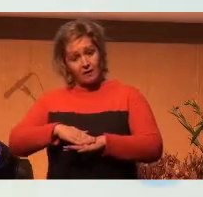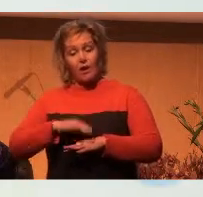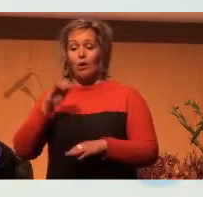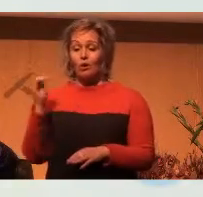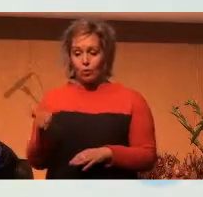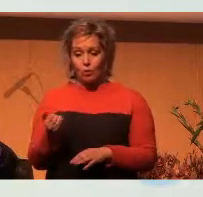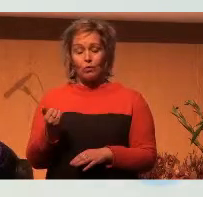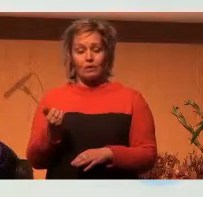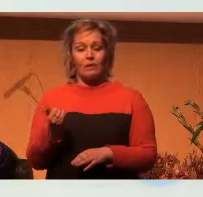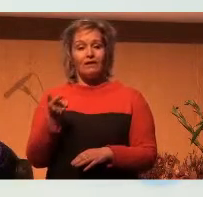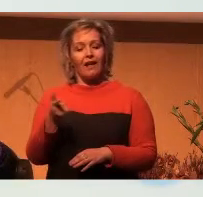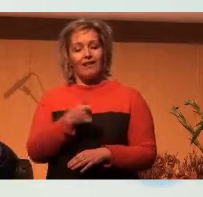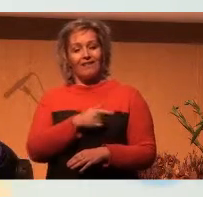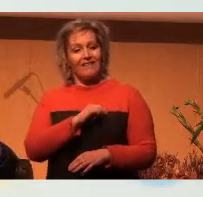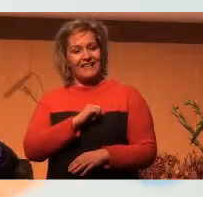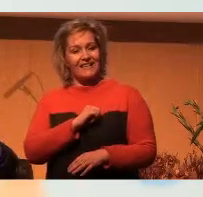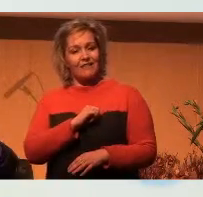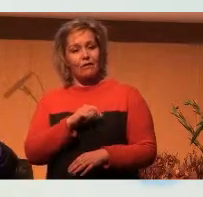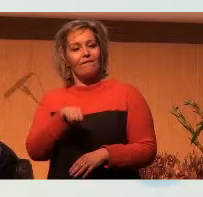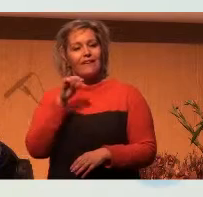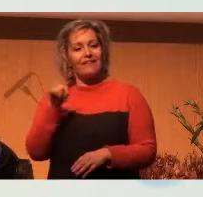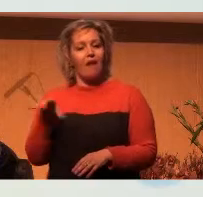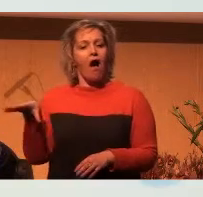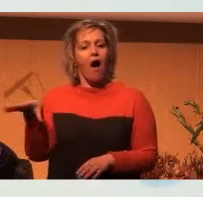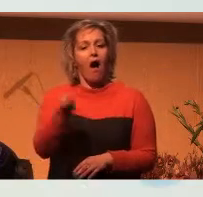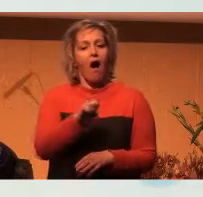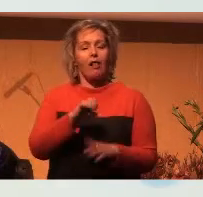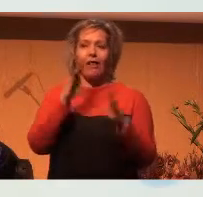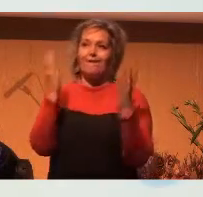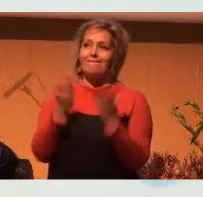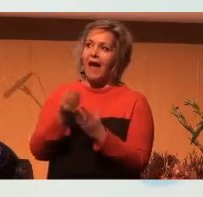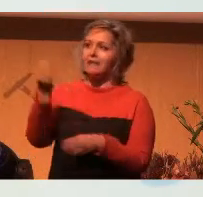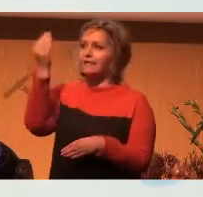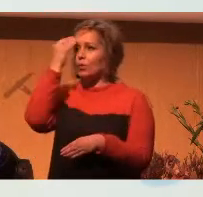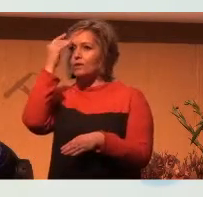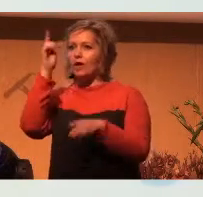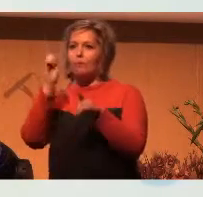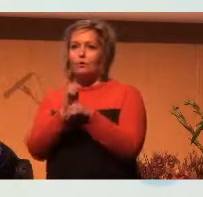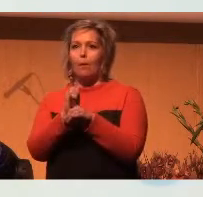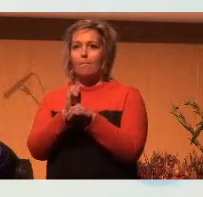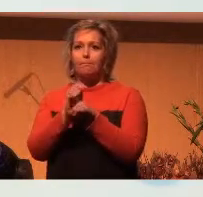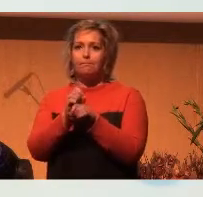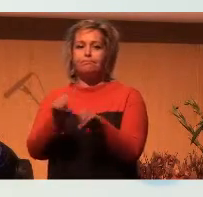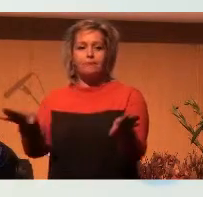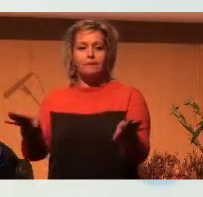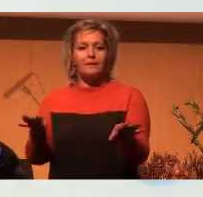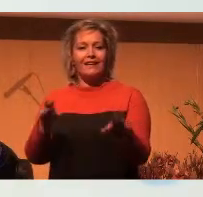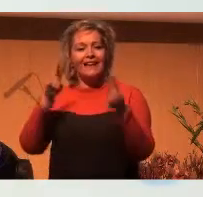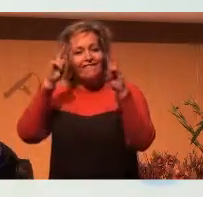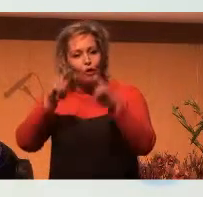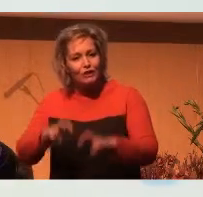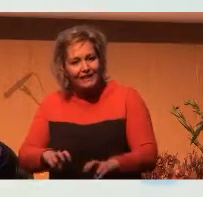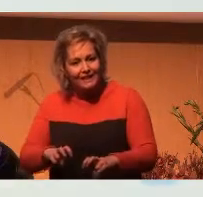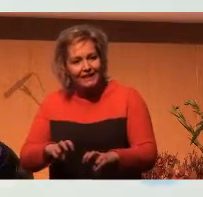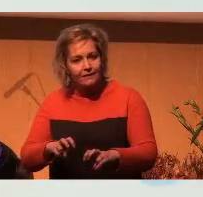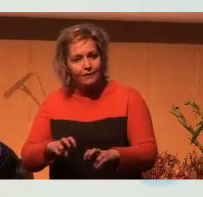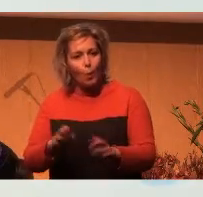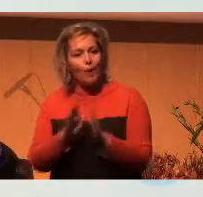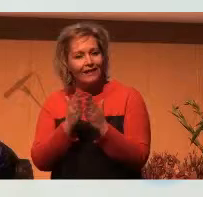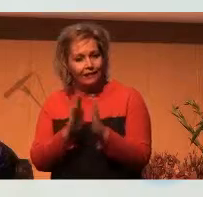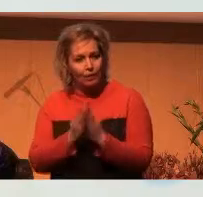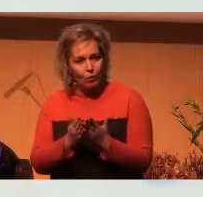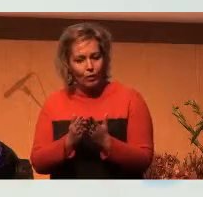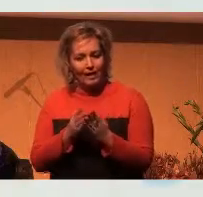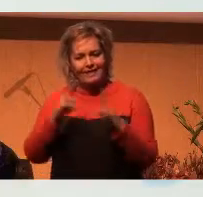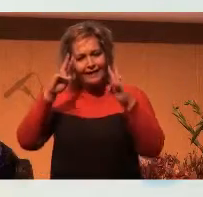Jo, det er naturligvis at vi skal finne all verdens kunnskap som er publisert i forskning og i litteratur.